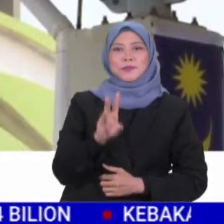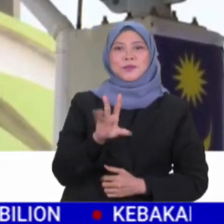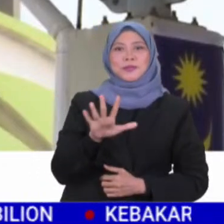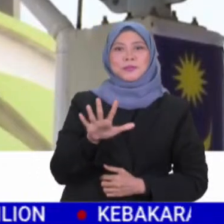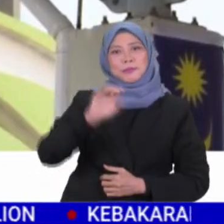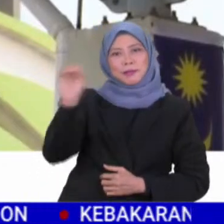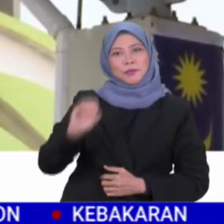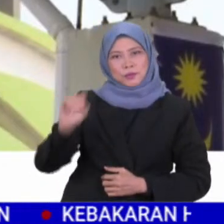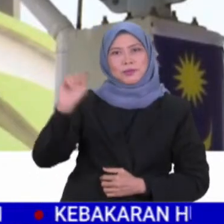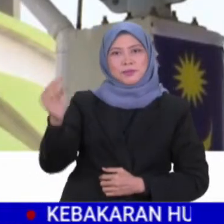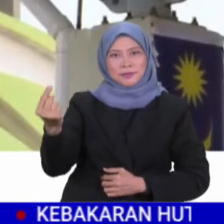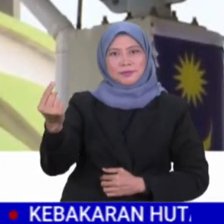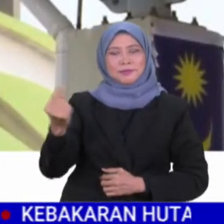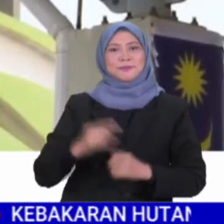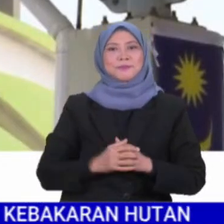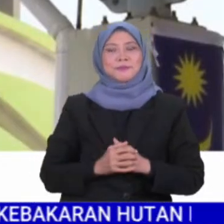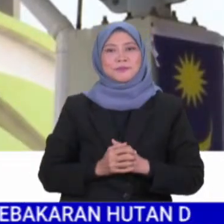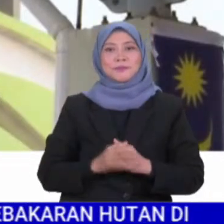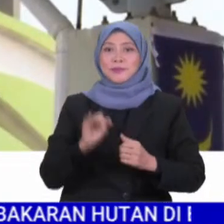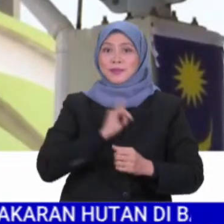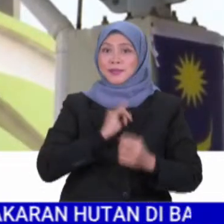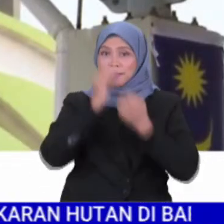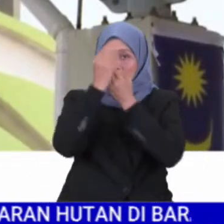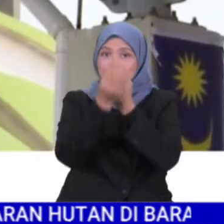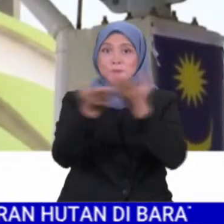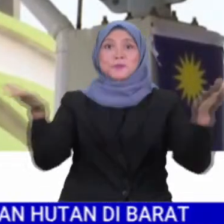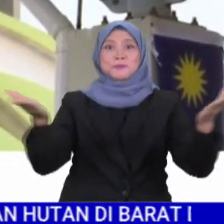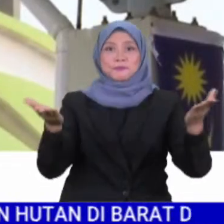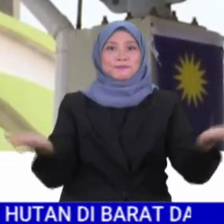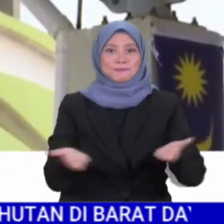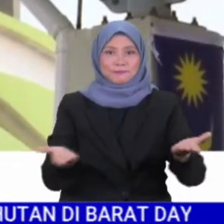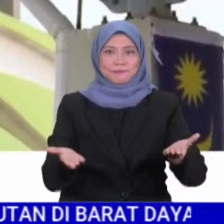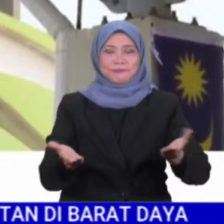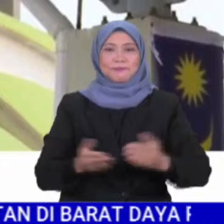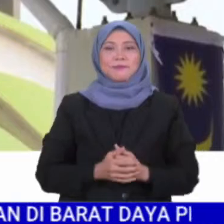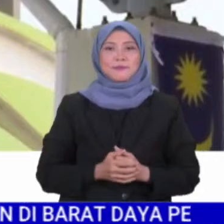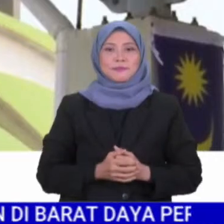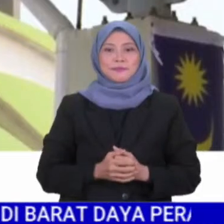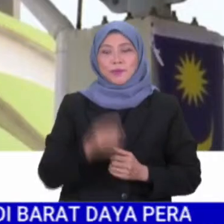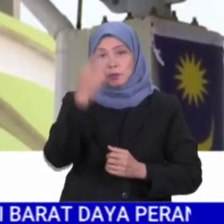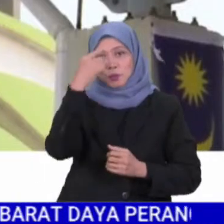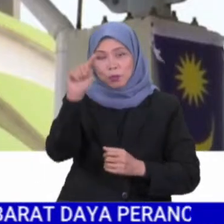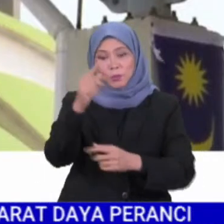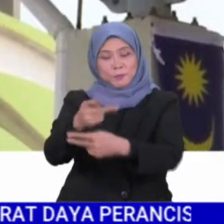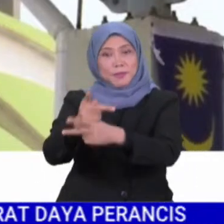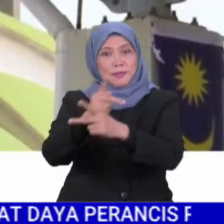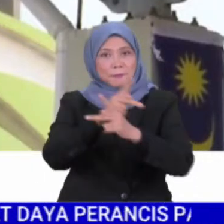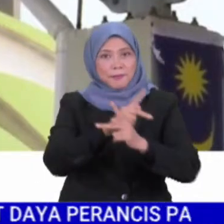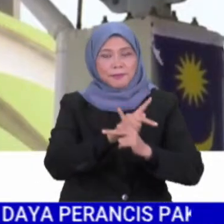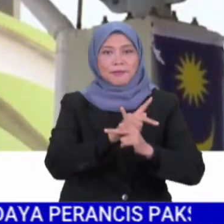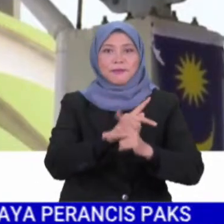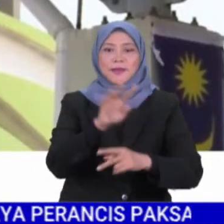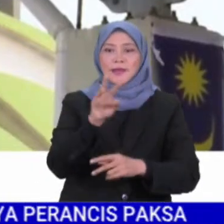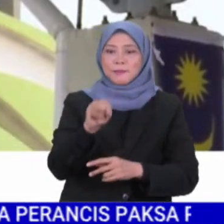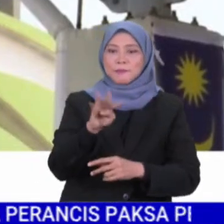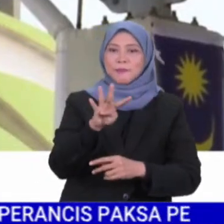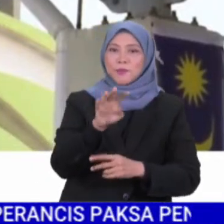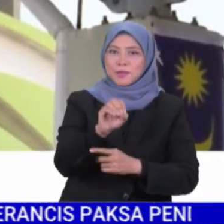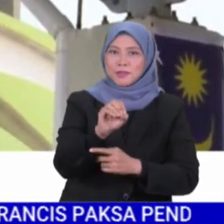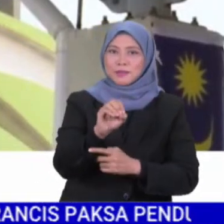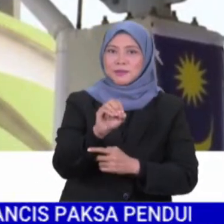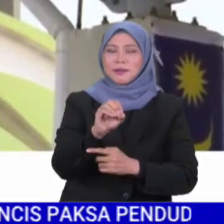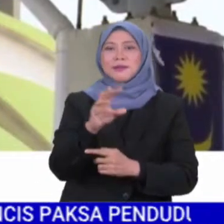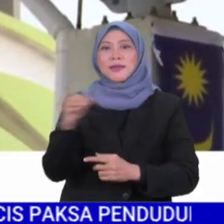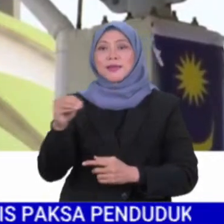75% saja. Saya ingin mengumumkan di sini bahawa untuk pinjaman kepada M40,